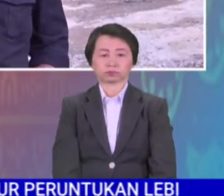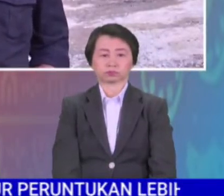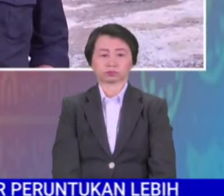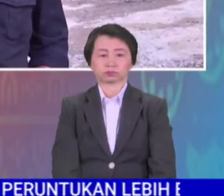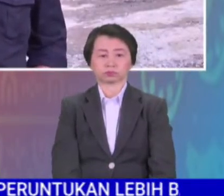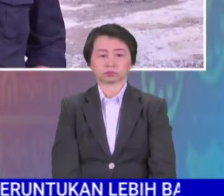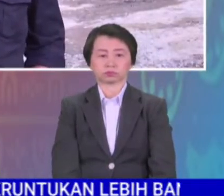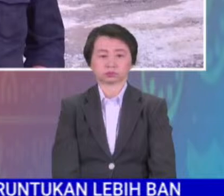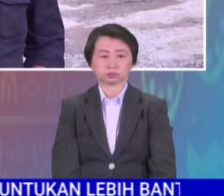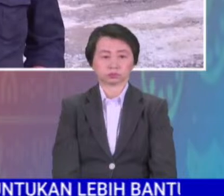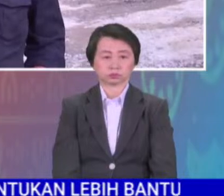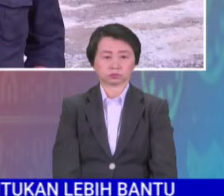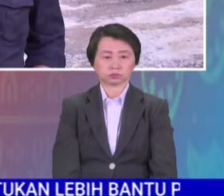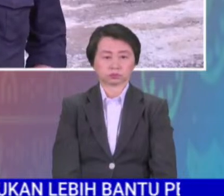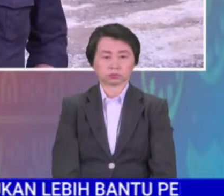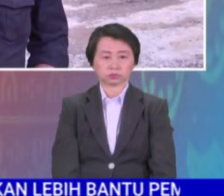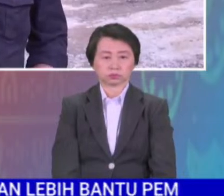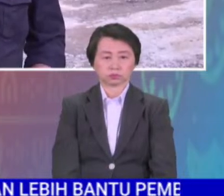Silakan.